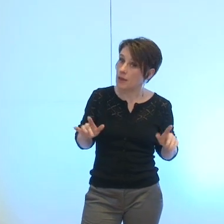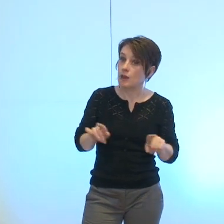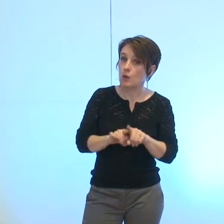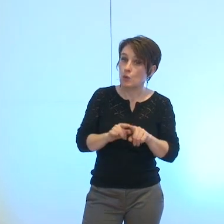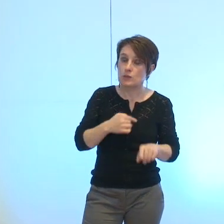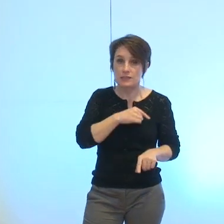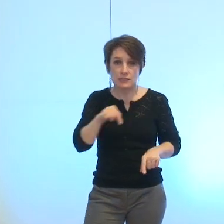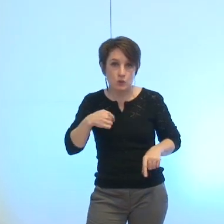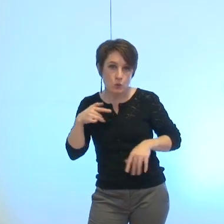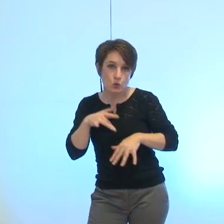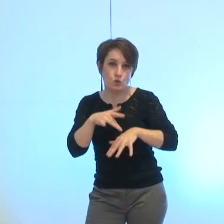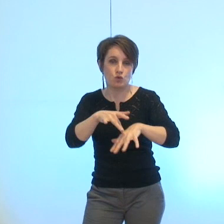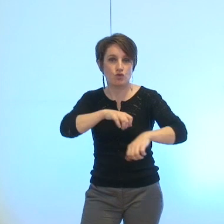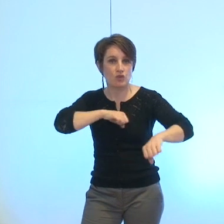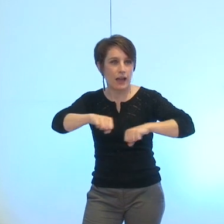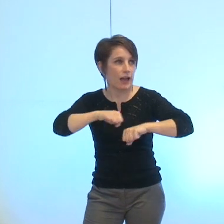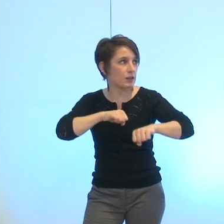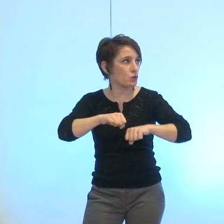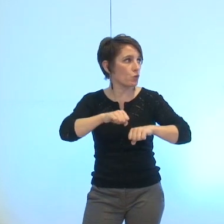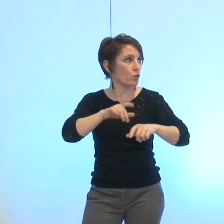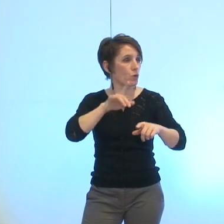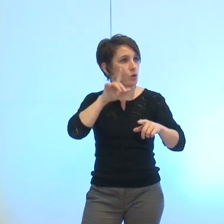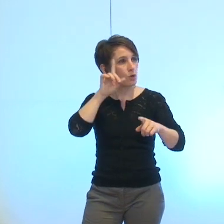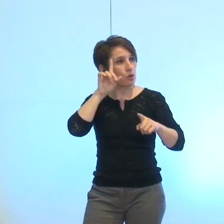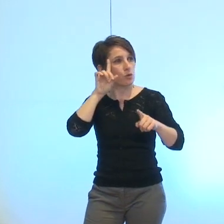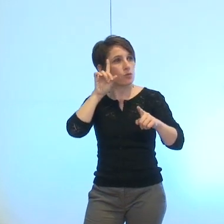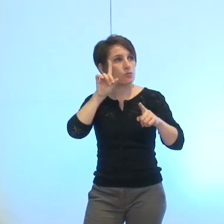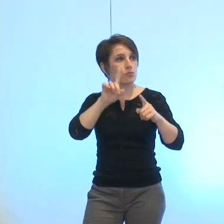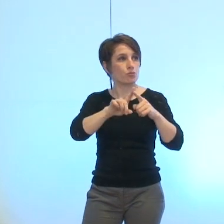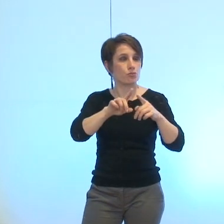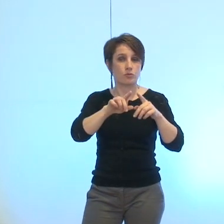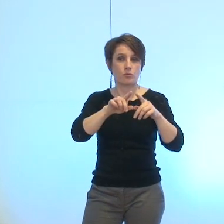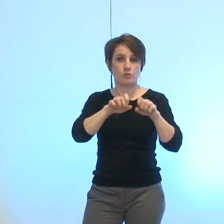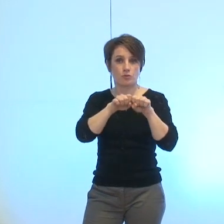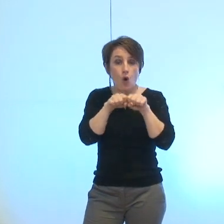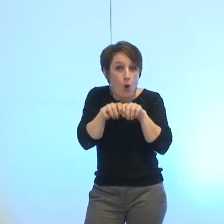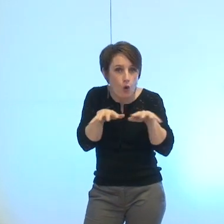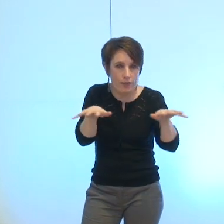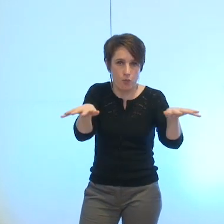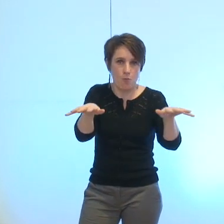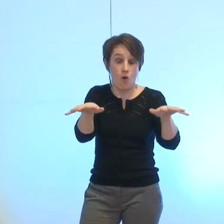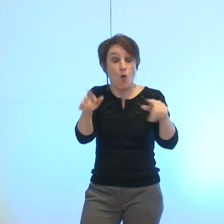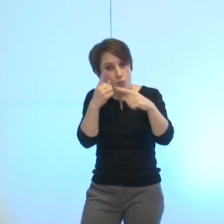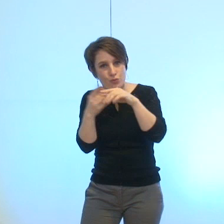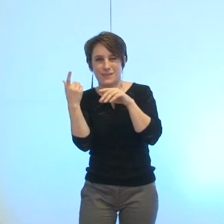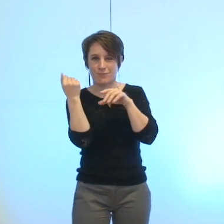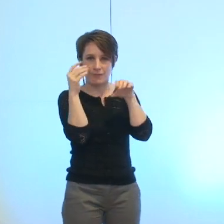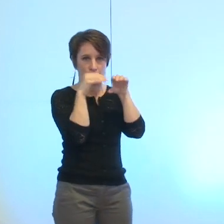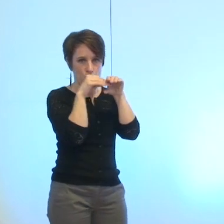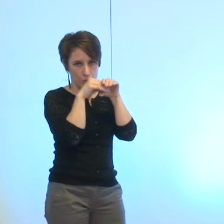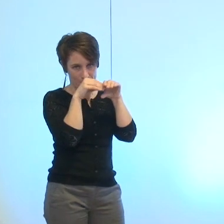nombre d'actions visant à des redéploiements et des économies ne vous en